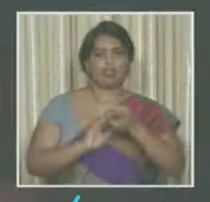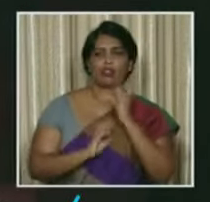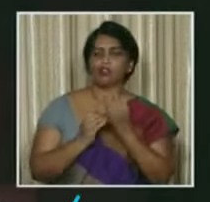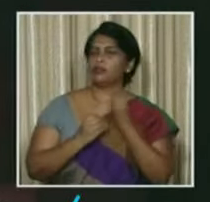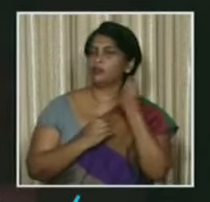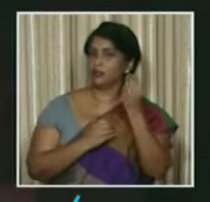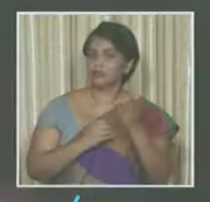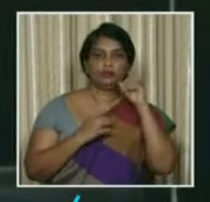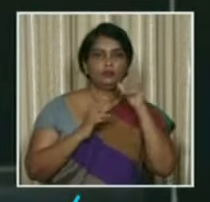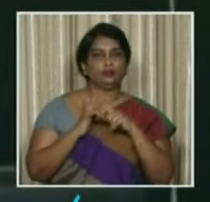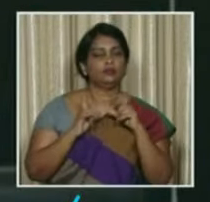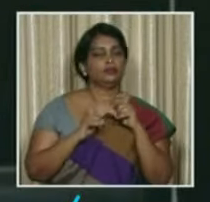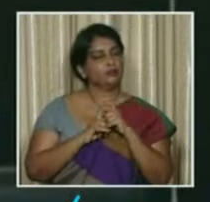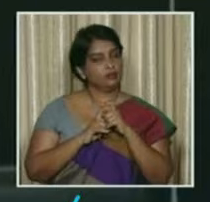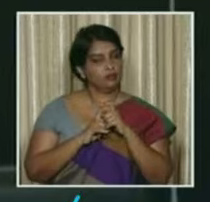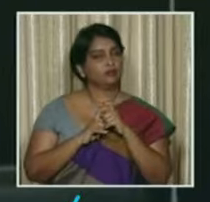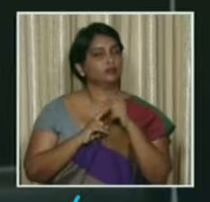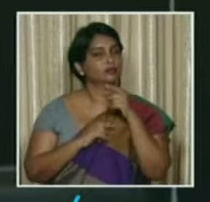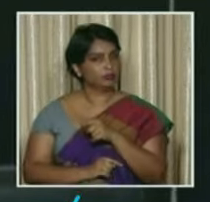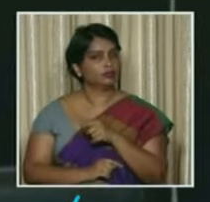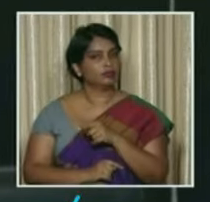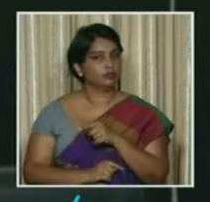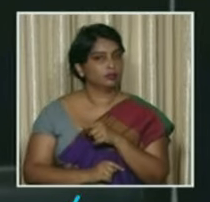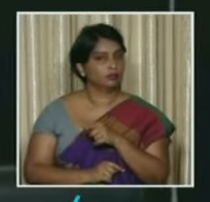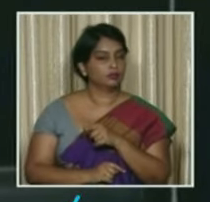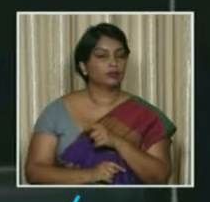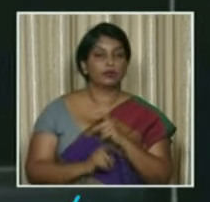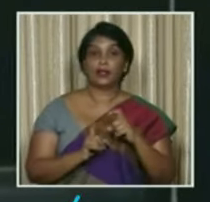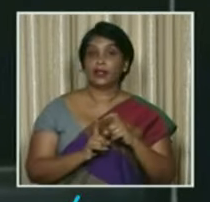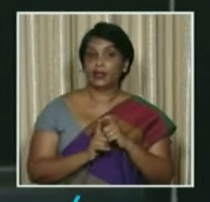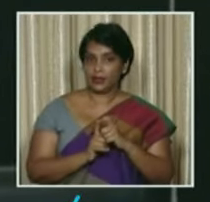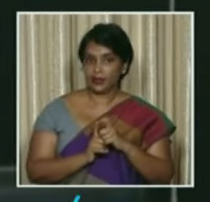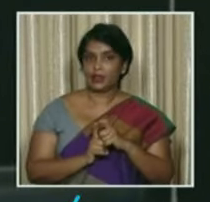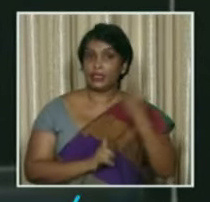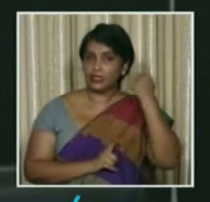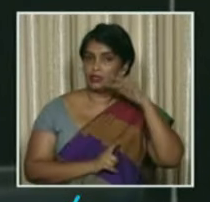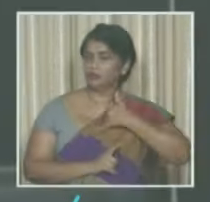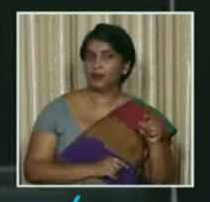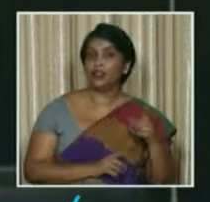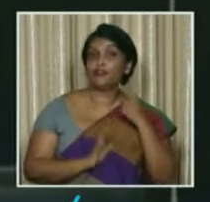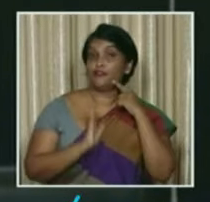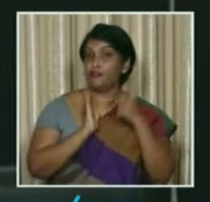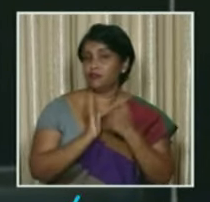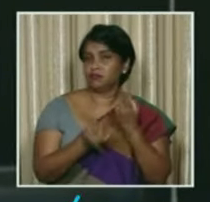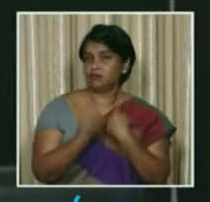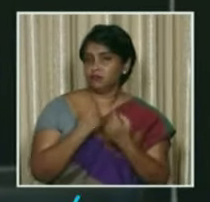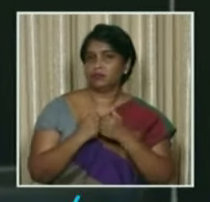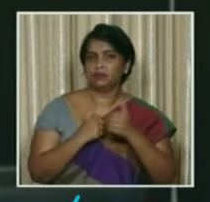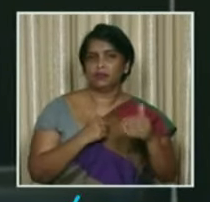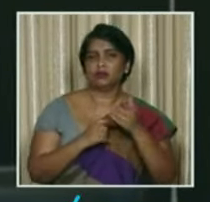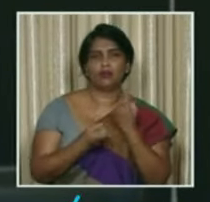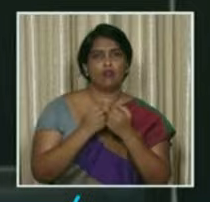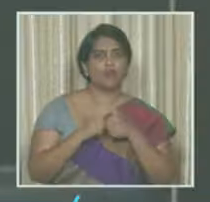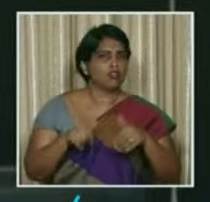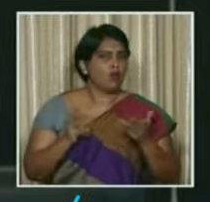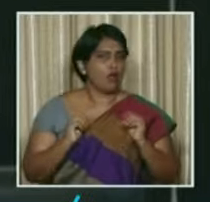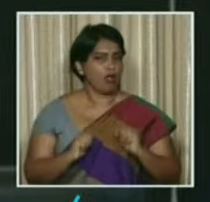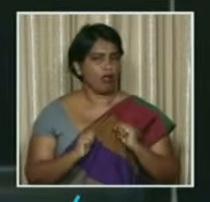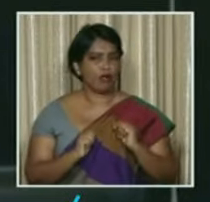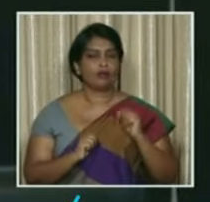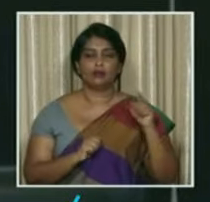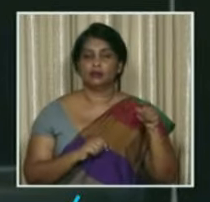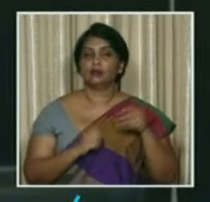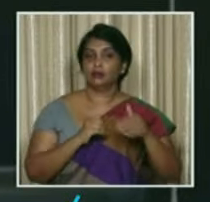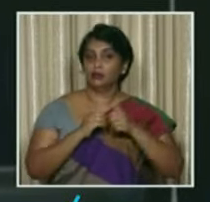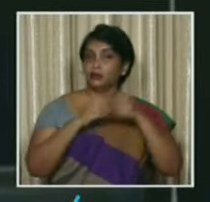දෙන්නට අපි කටයුතු කරනවා. අපරාධ පරීක්ෂණ දෙපාර්තමේන්තුවේ අධ්‍යක්ෂවරයාගේ ඊයේ දොරකඩ විමසීමක් කරා මේ සම්බන්ධව ගෙනියන පරීක්ෂණ දැන් තත්ත්වය ඔන්නේ